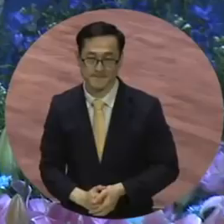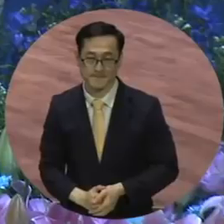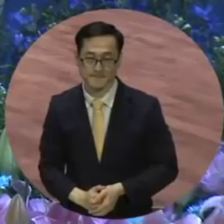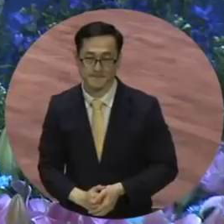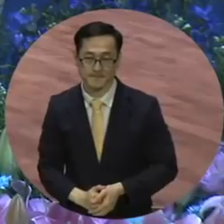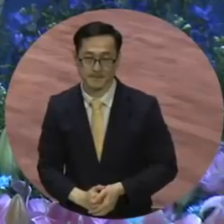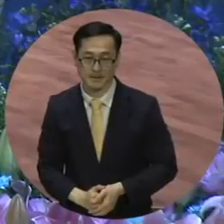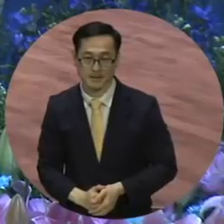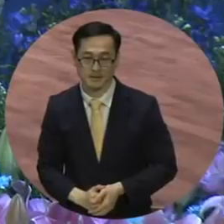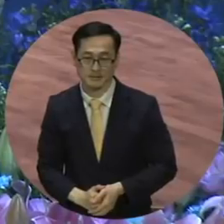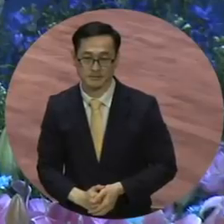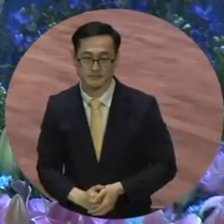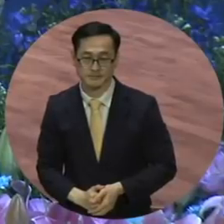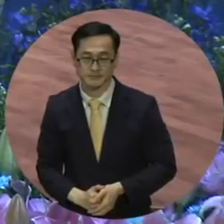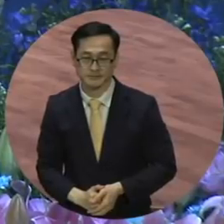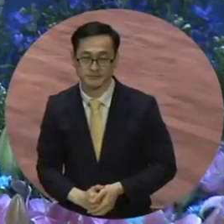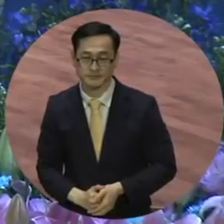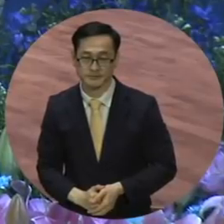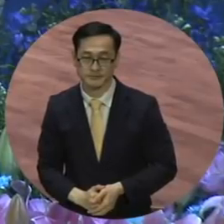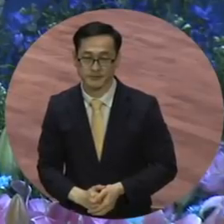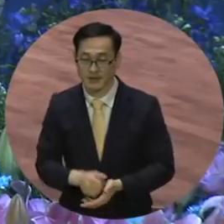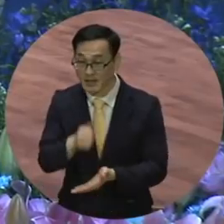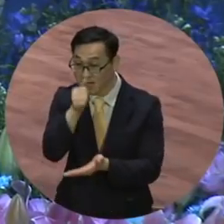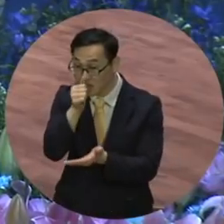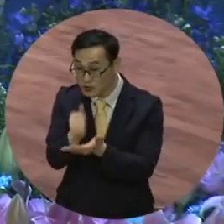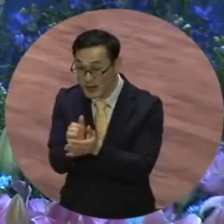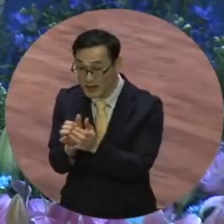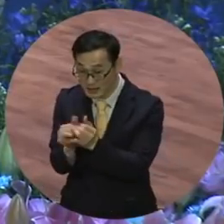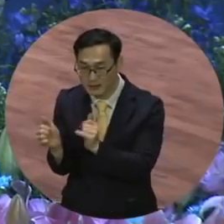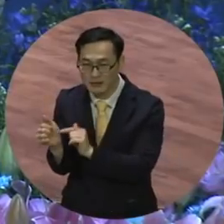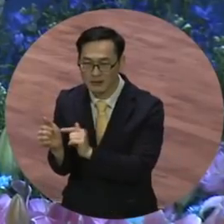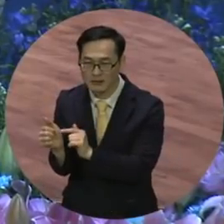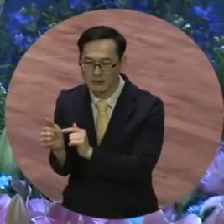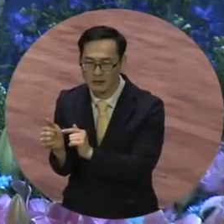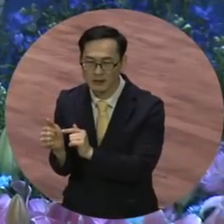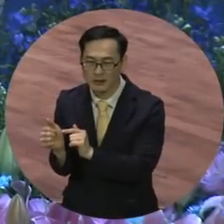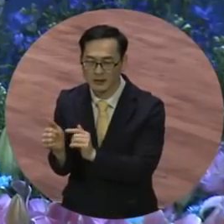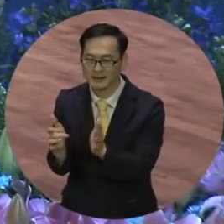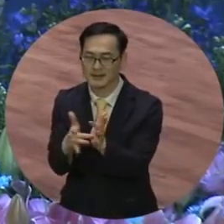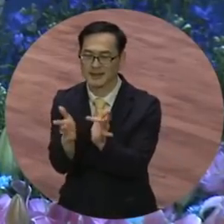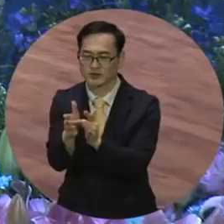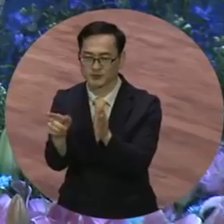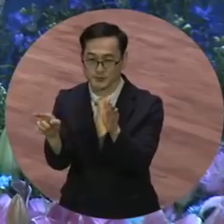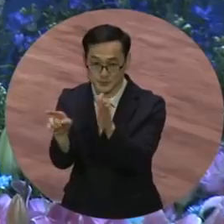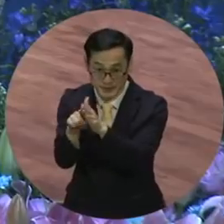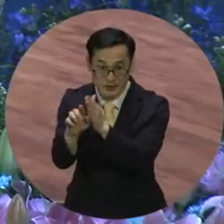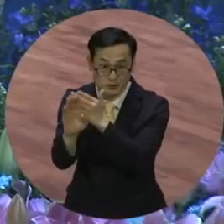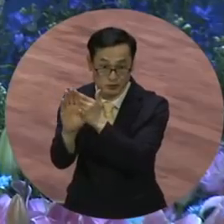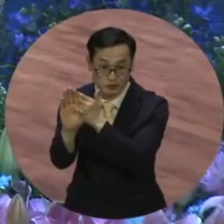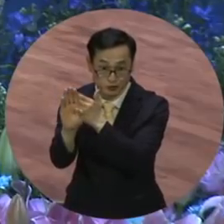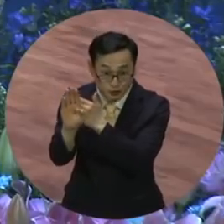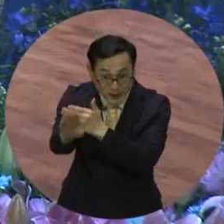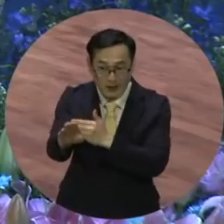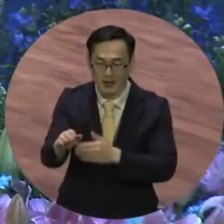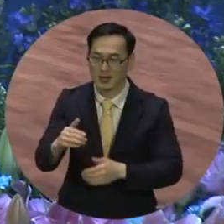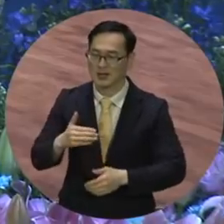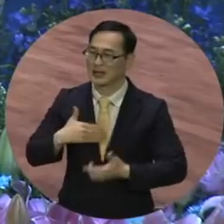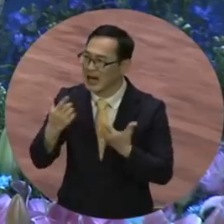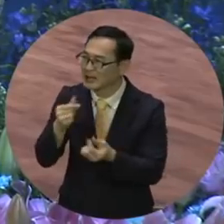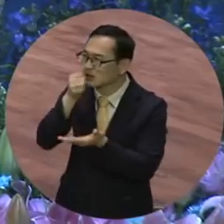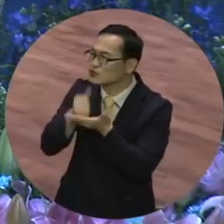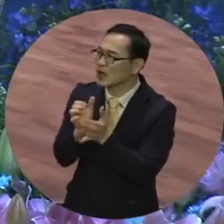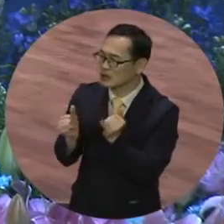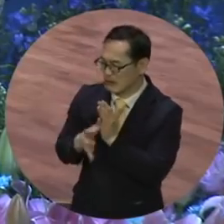죄인 중에 죄인이었던 이 사람이 예수 믿고 나니까 나 같은 죄인